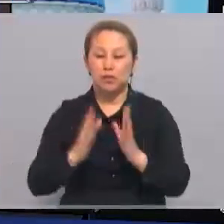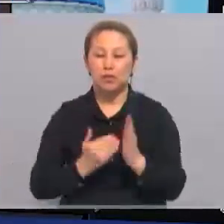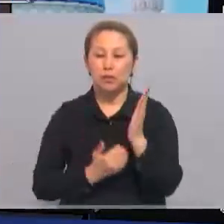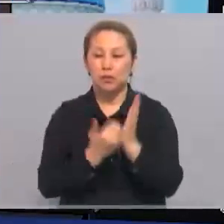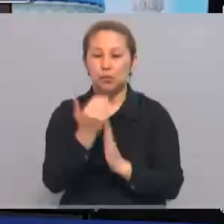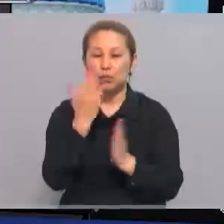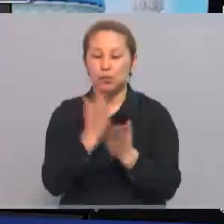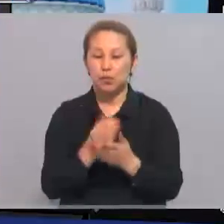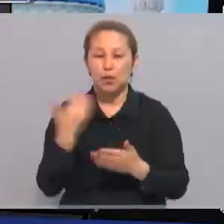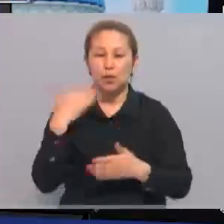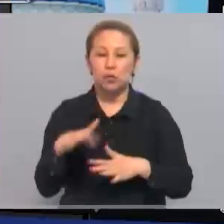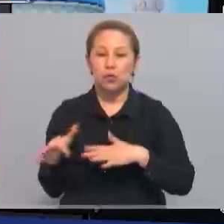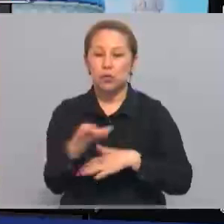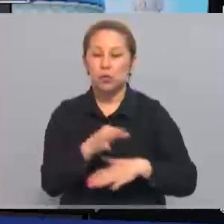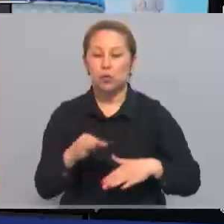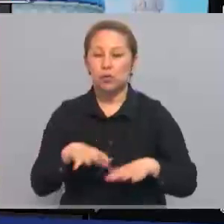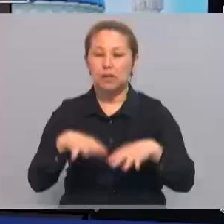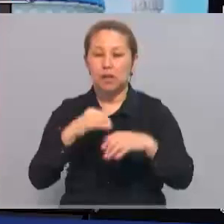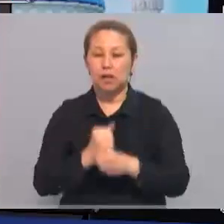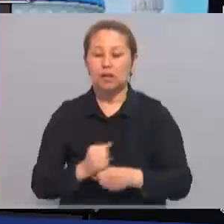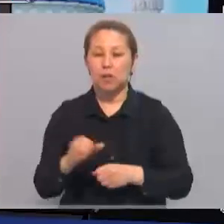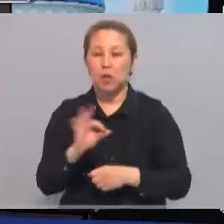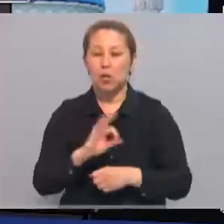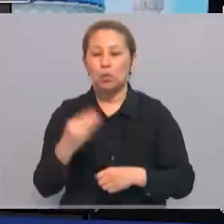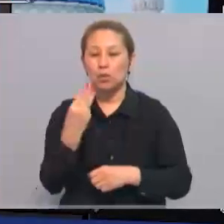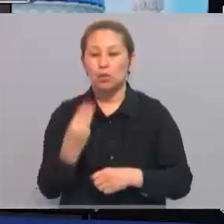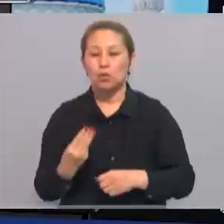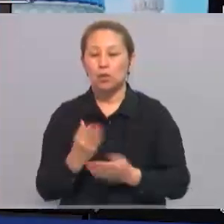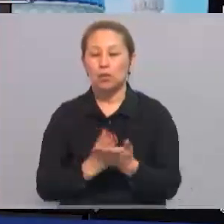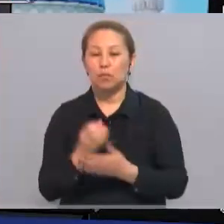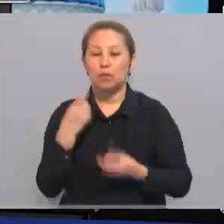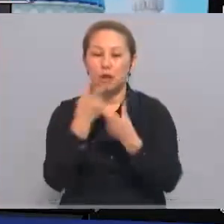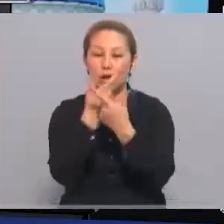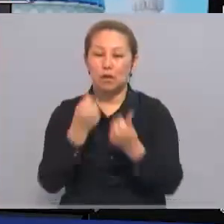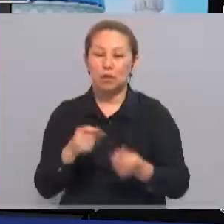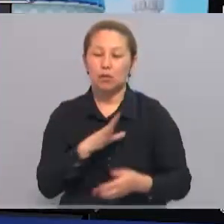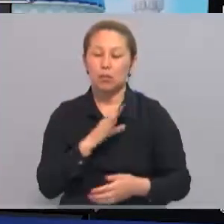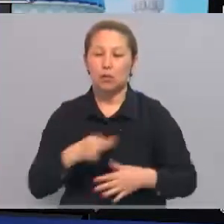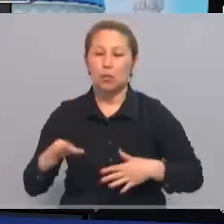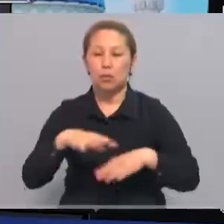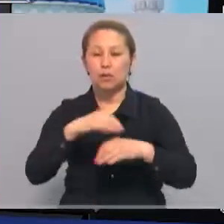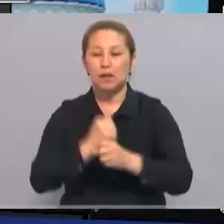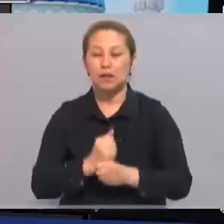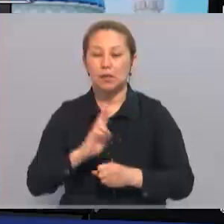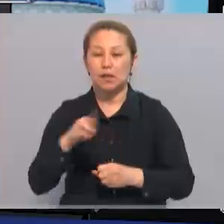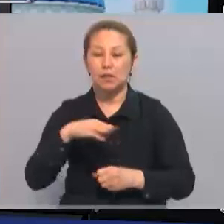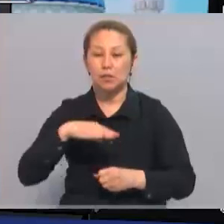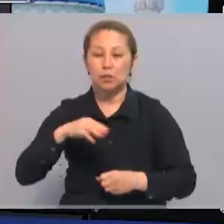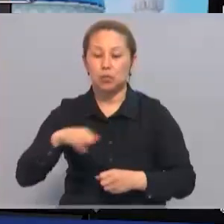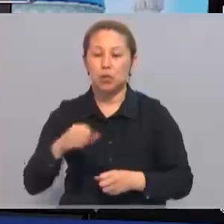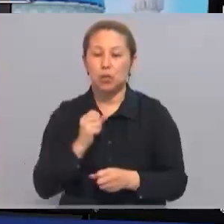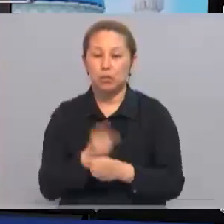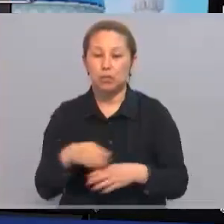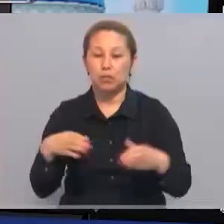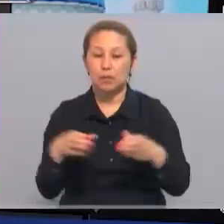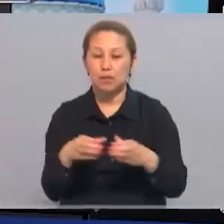сақталған. Бұл туралы Түркістан облысының әкімі Өмірзақ Шөкеев орталық коммуникациялар қызметінде хабарлады. Облыс әкімі ел президенті Қасым Жомарт Тоқаевтың